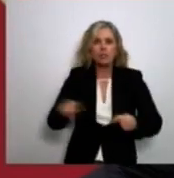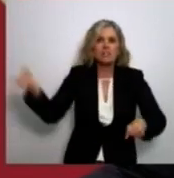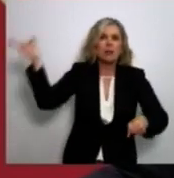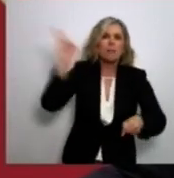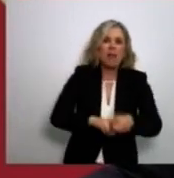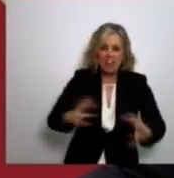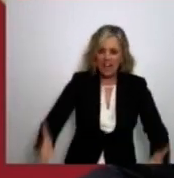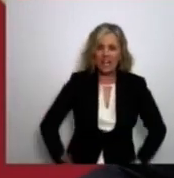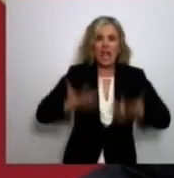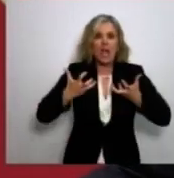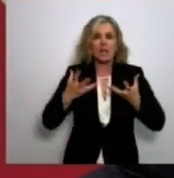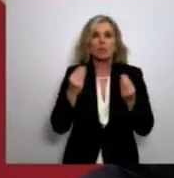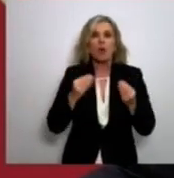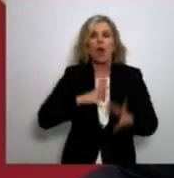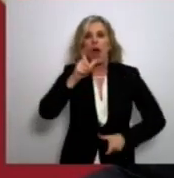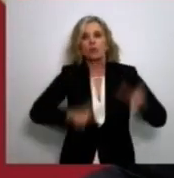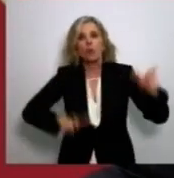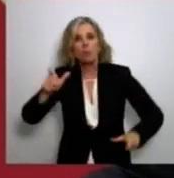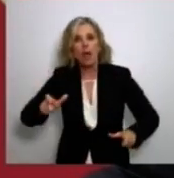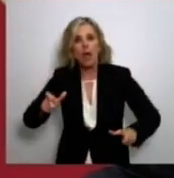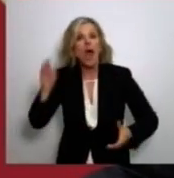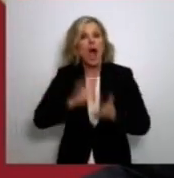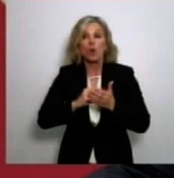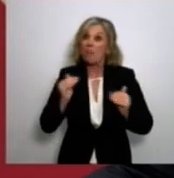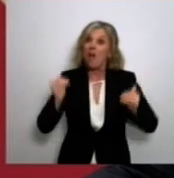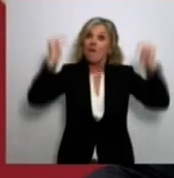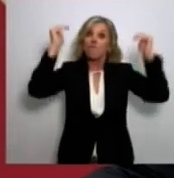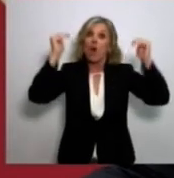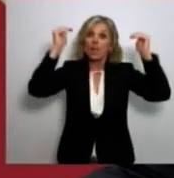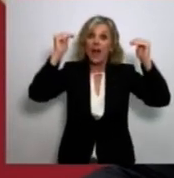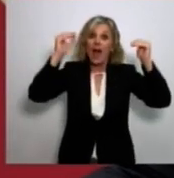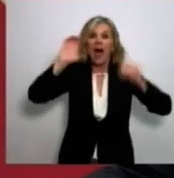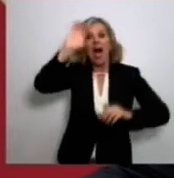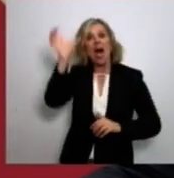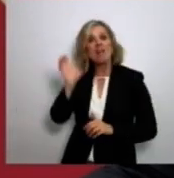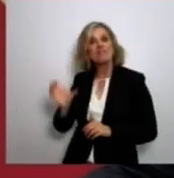Να ξεχάσουμε τι, την Βόρεια Εύβοια, την οποία την κατέκαψαν για να βάλουν